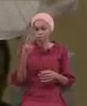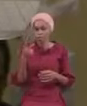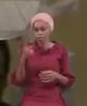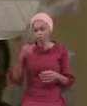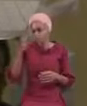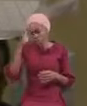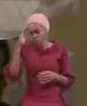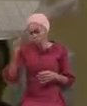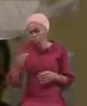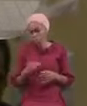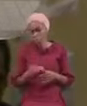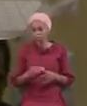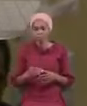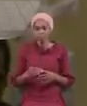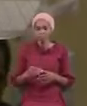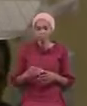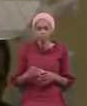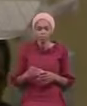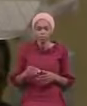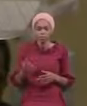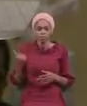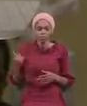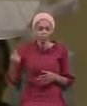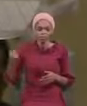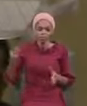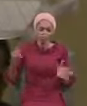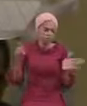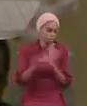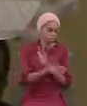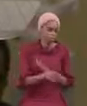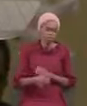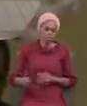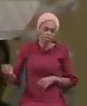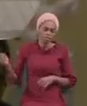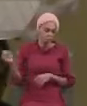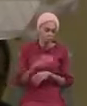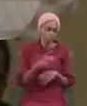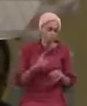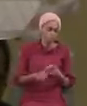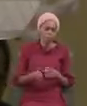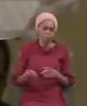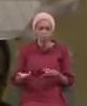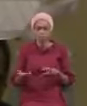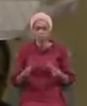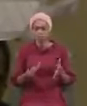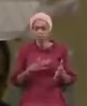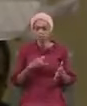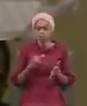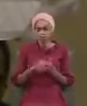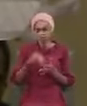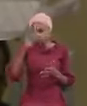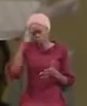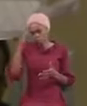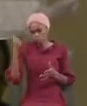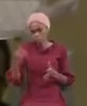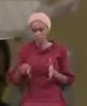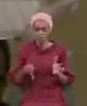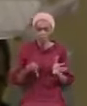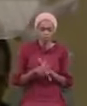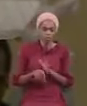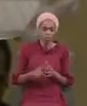été donc lapidé voez cet homme était lapidé donc quand nous parlons